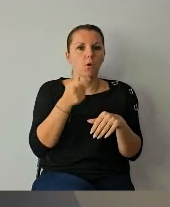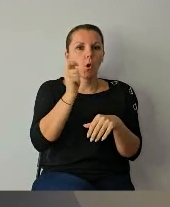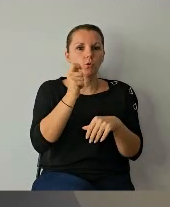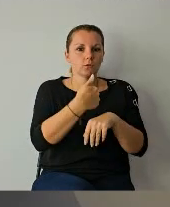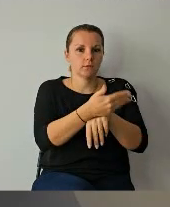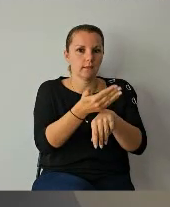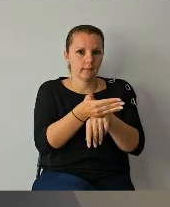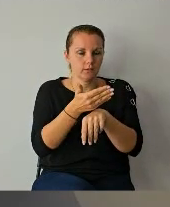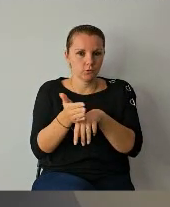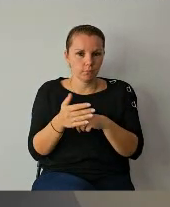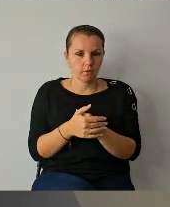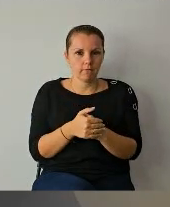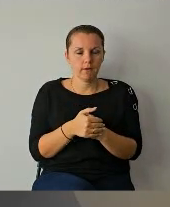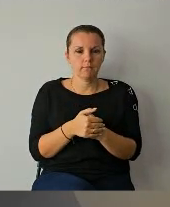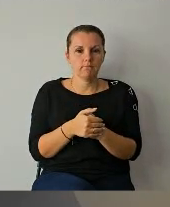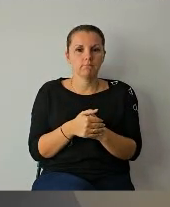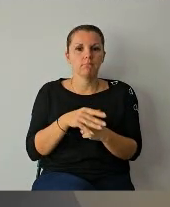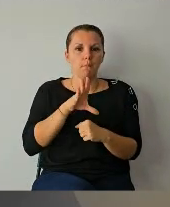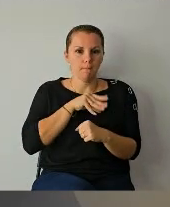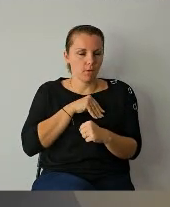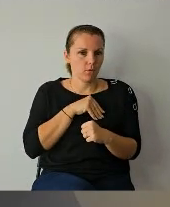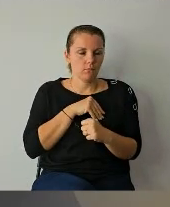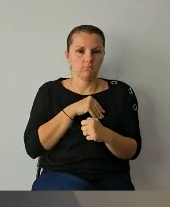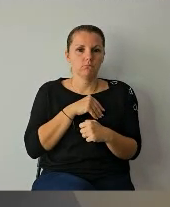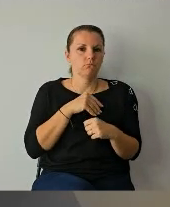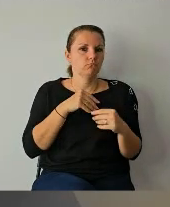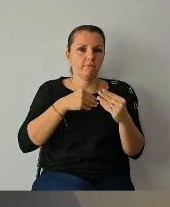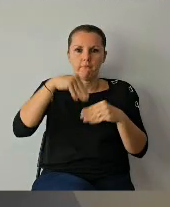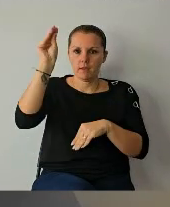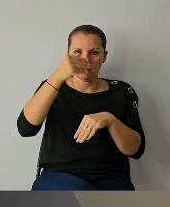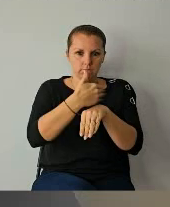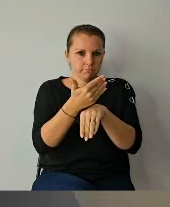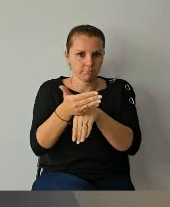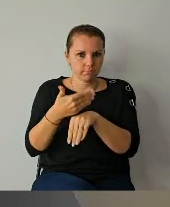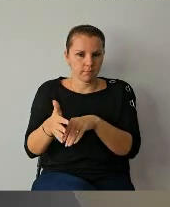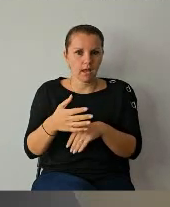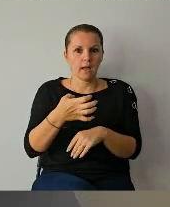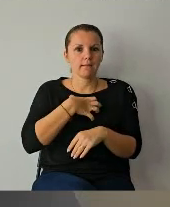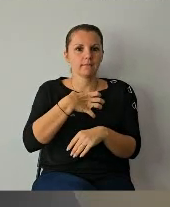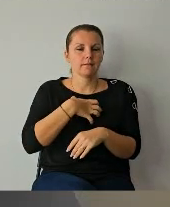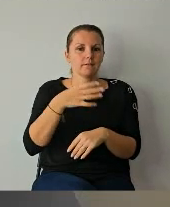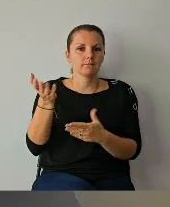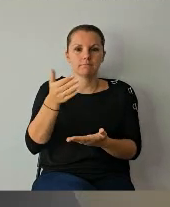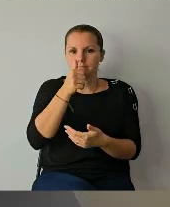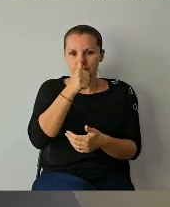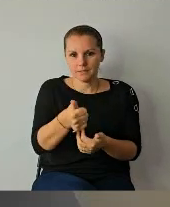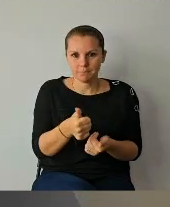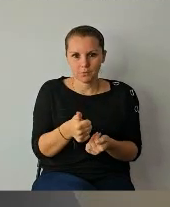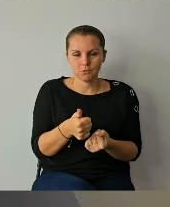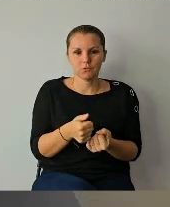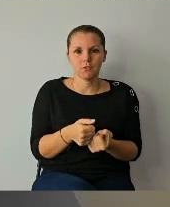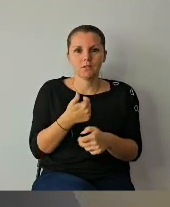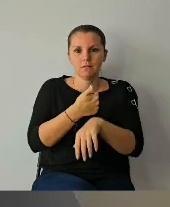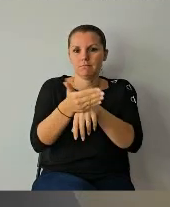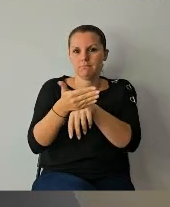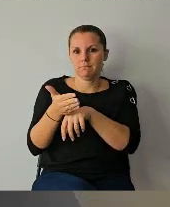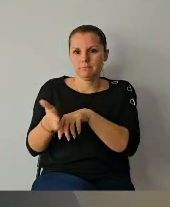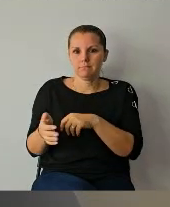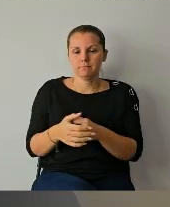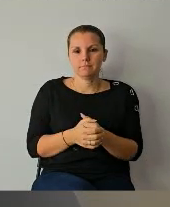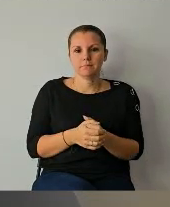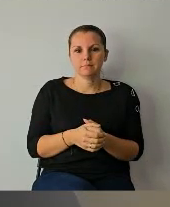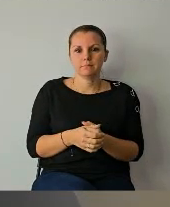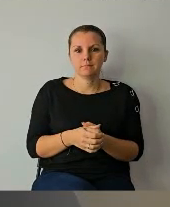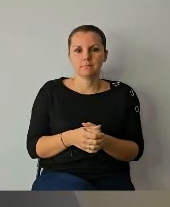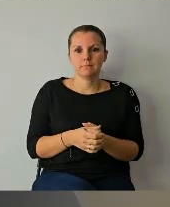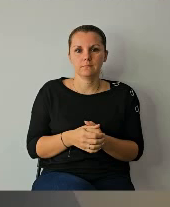nadliczbowe i tak naprawdę tych godzin nadliczbowych mogą mieć no bardzo dużo. Natomiast dyrektor ze względu na swoją funkcję tych godzin mieć nie